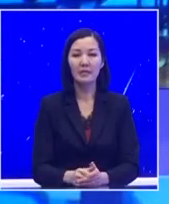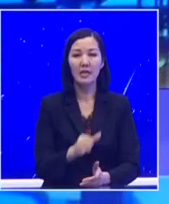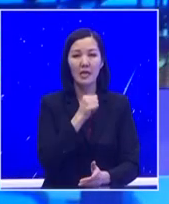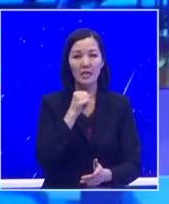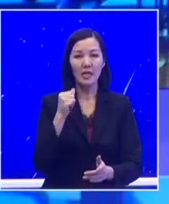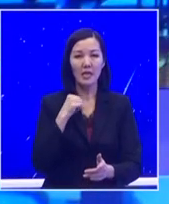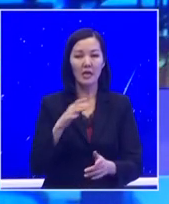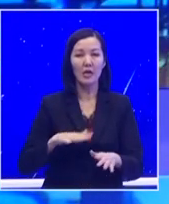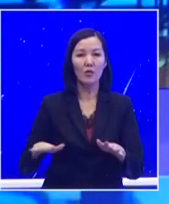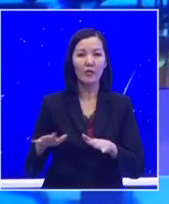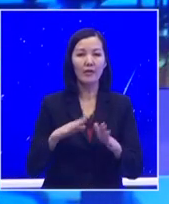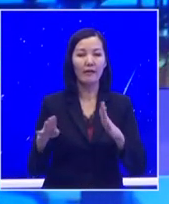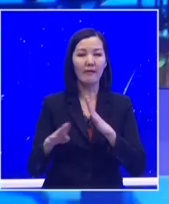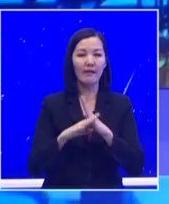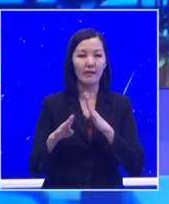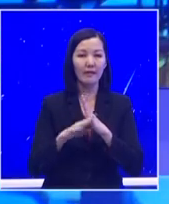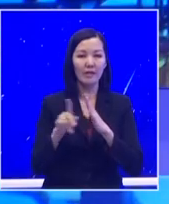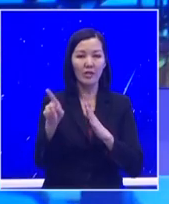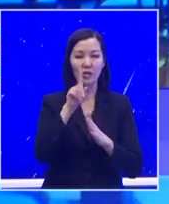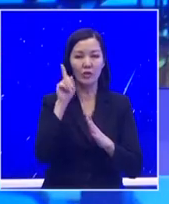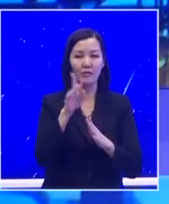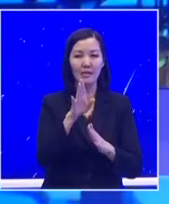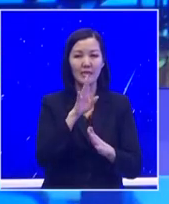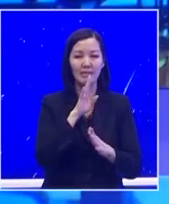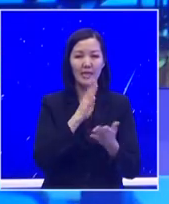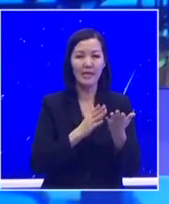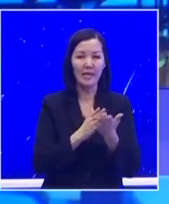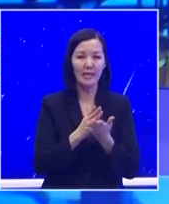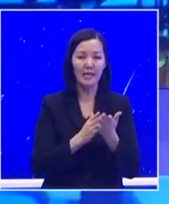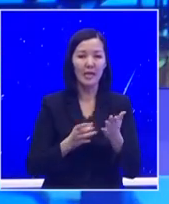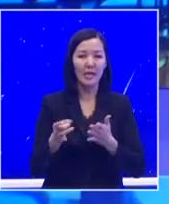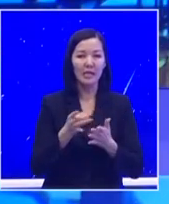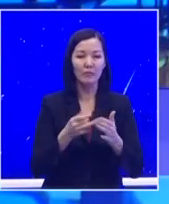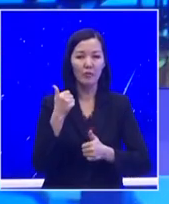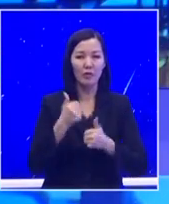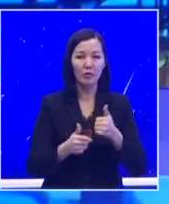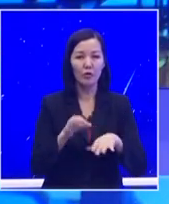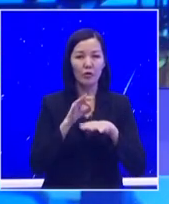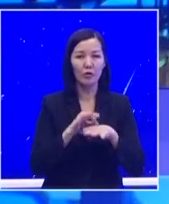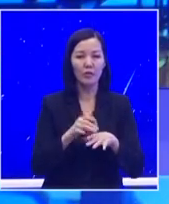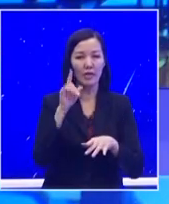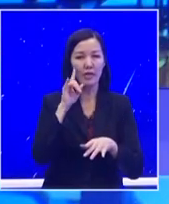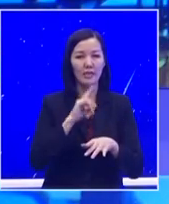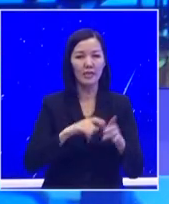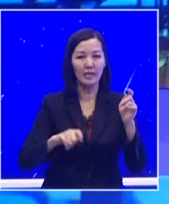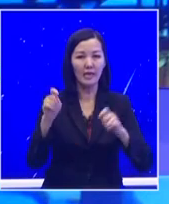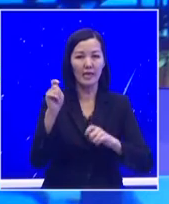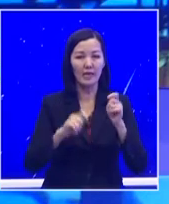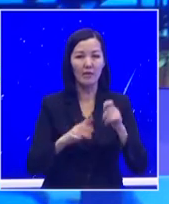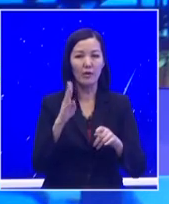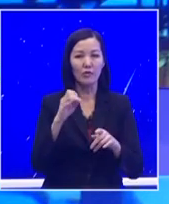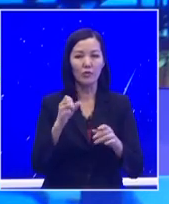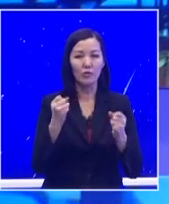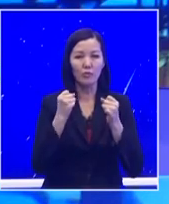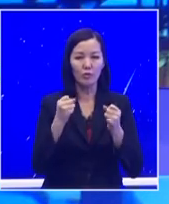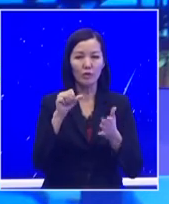Талғар ауданында каратэден жасөспірімдер мен қыздар және ардагерлер арасында республикалық турнир өтті. Оған еліміздің әр аймағынан